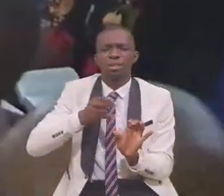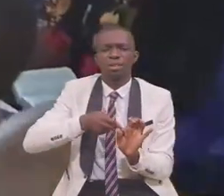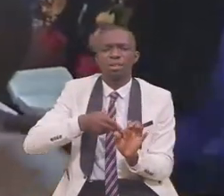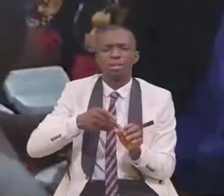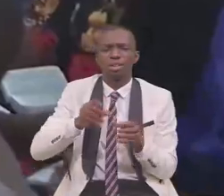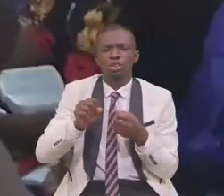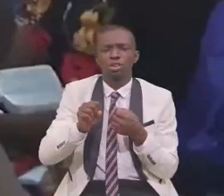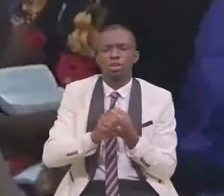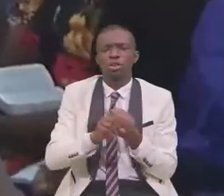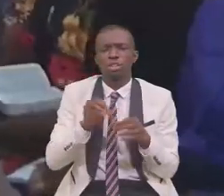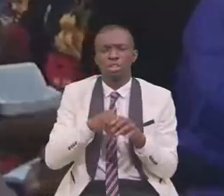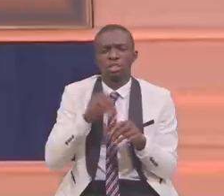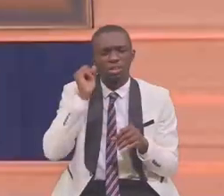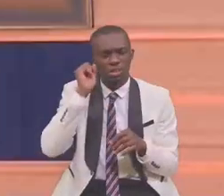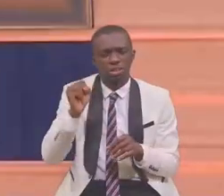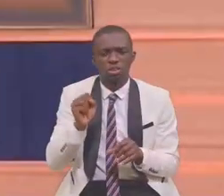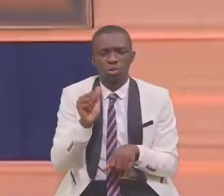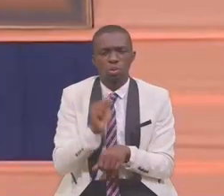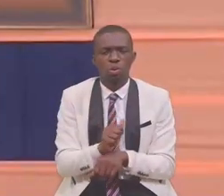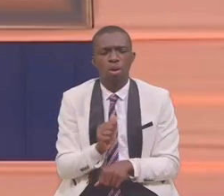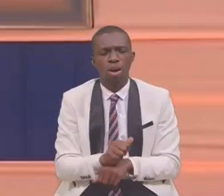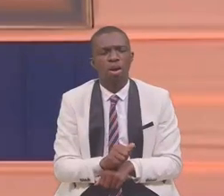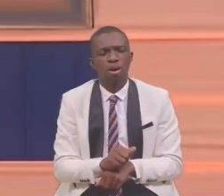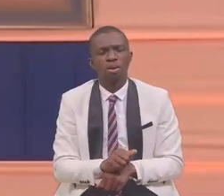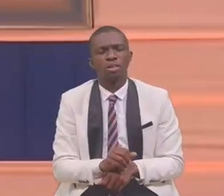Allons à